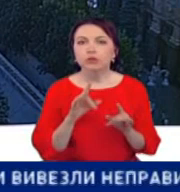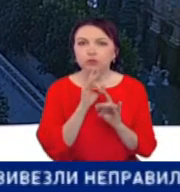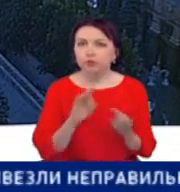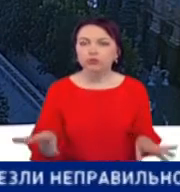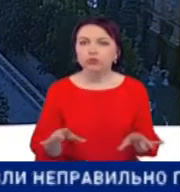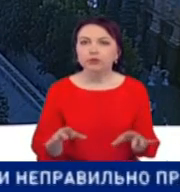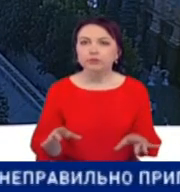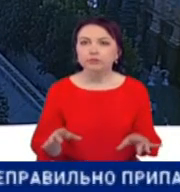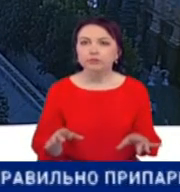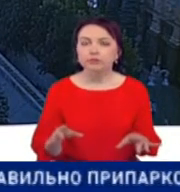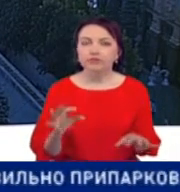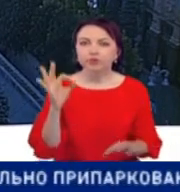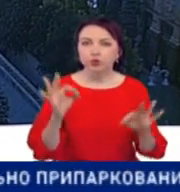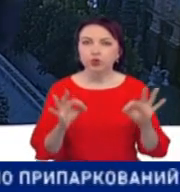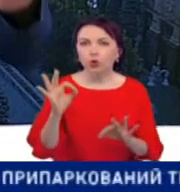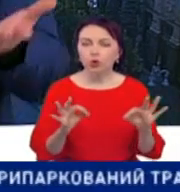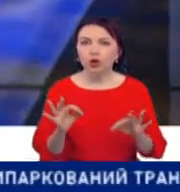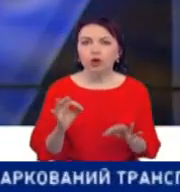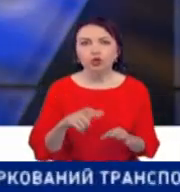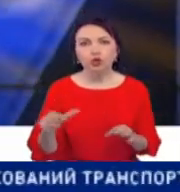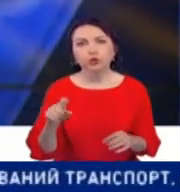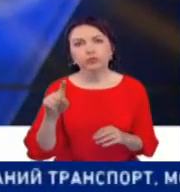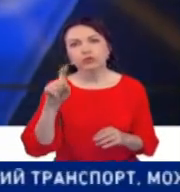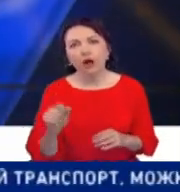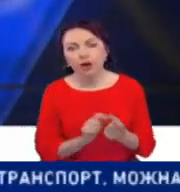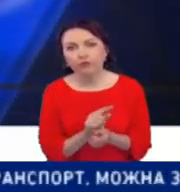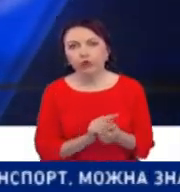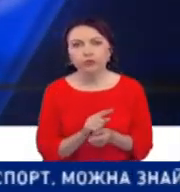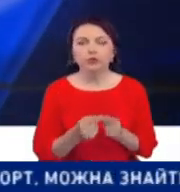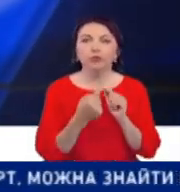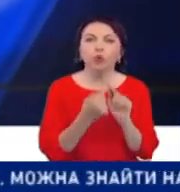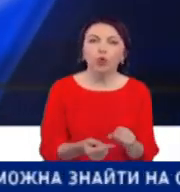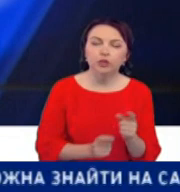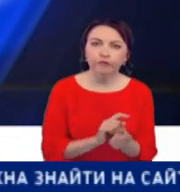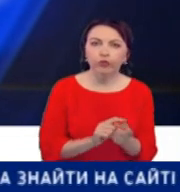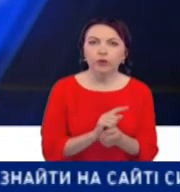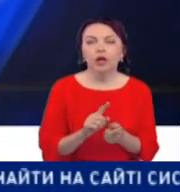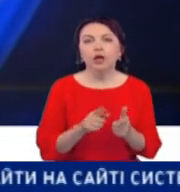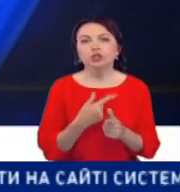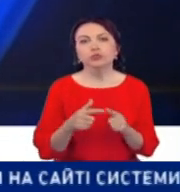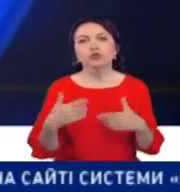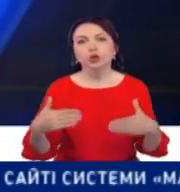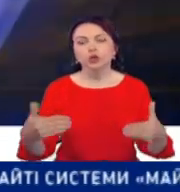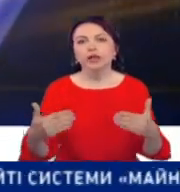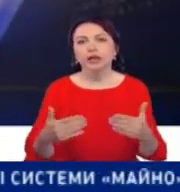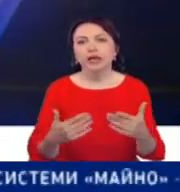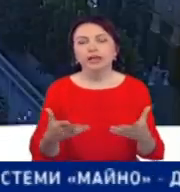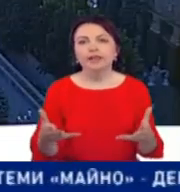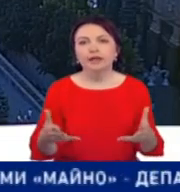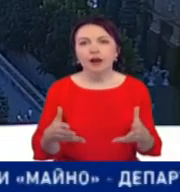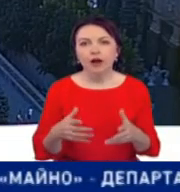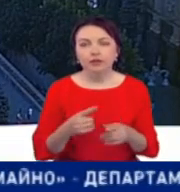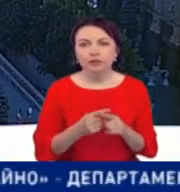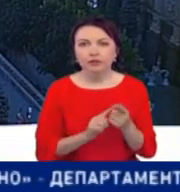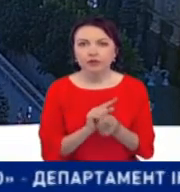той рейд, ну, верніше, той відсоток, чи люди будуть за якісь реформи, чи будуть проти, чи якийсь рух інтеграція буде їм сприйматися позитивно,